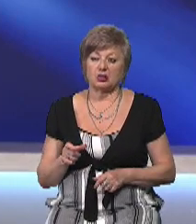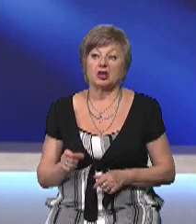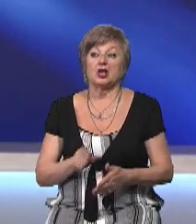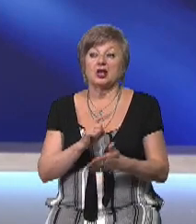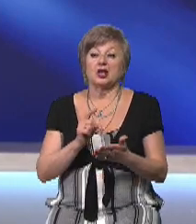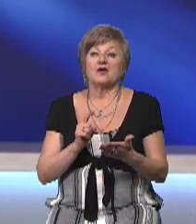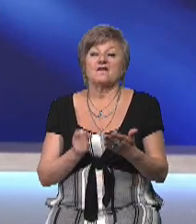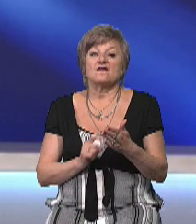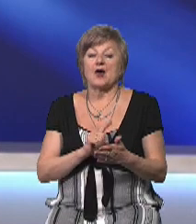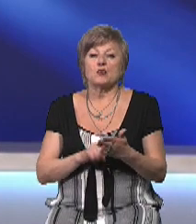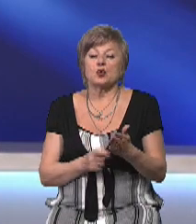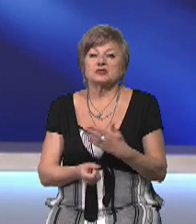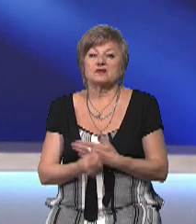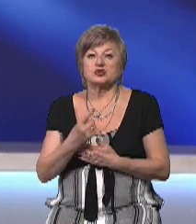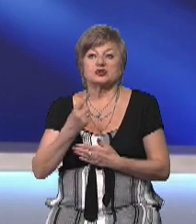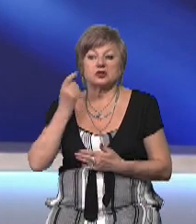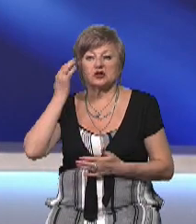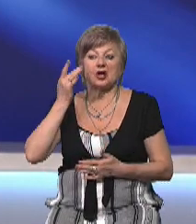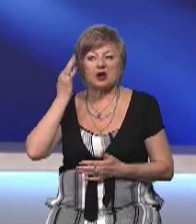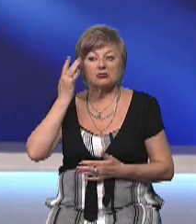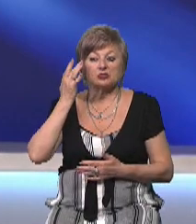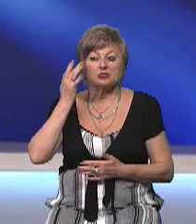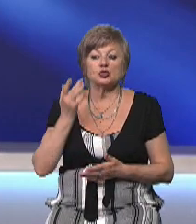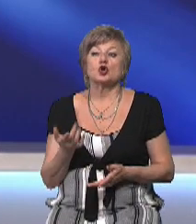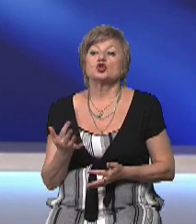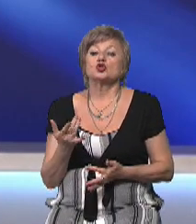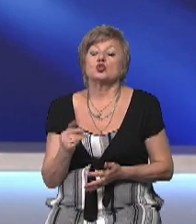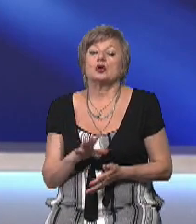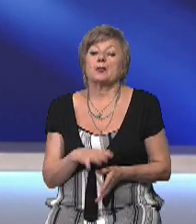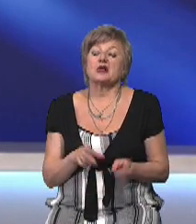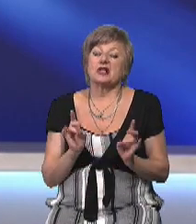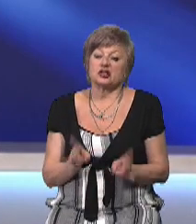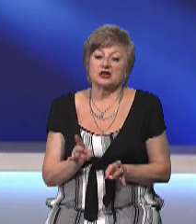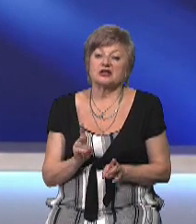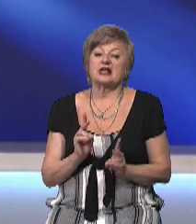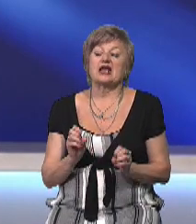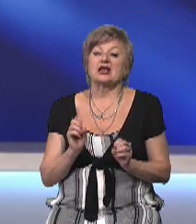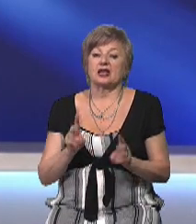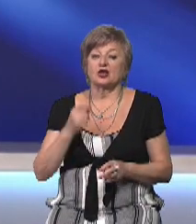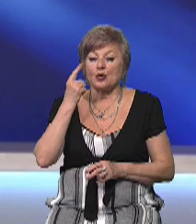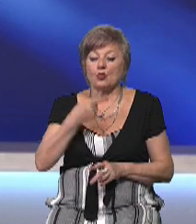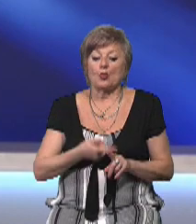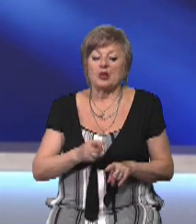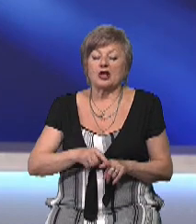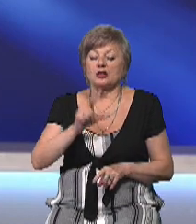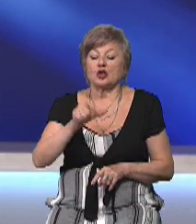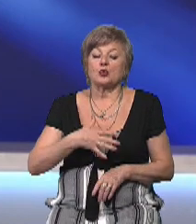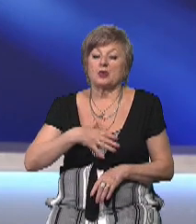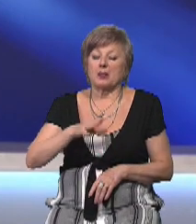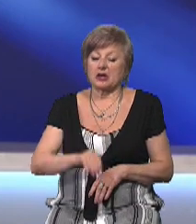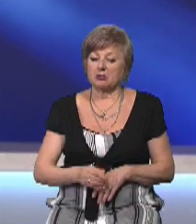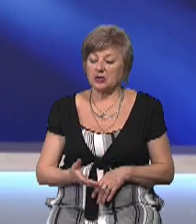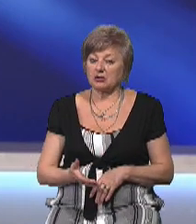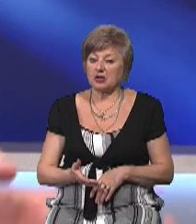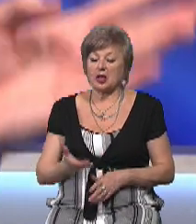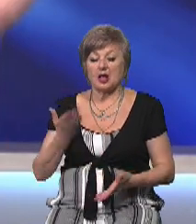питання міфу виникає уже в галузі того, скільки було жертв, яким чином ці люди загинули. Тобто,